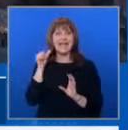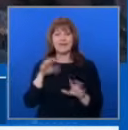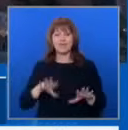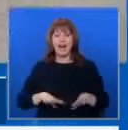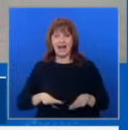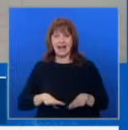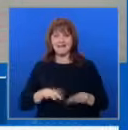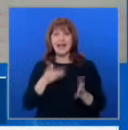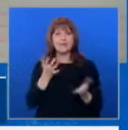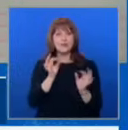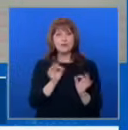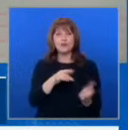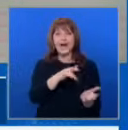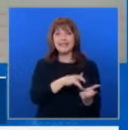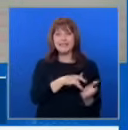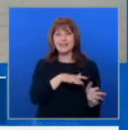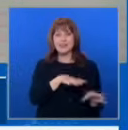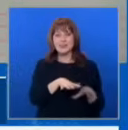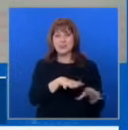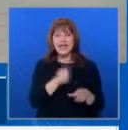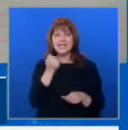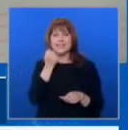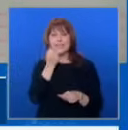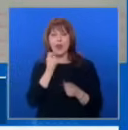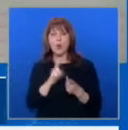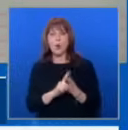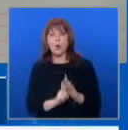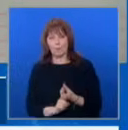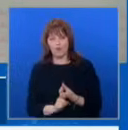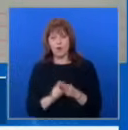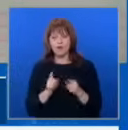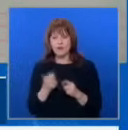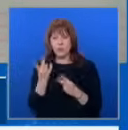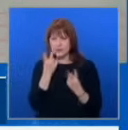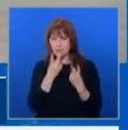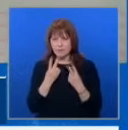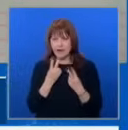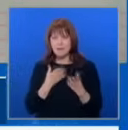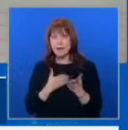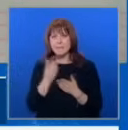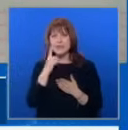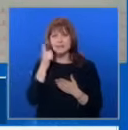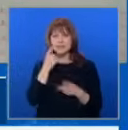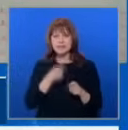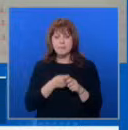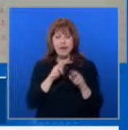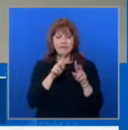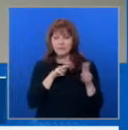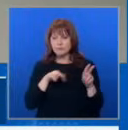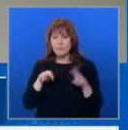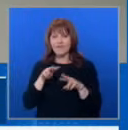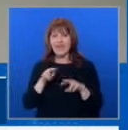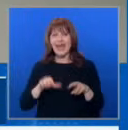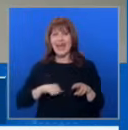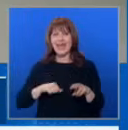на земетресението. Бяхме и близкото село Крумово. Това, което научихме е, че през деня са направени проверки на язовири в региона и е